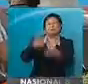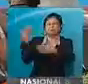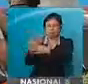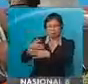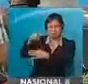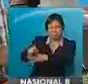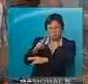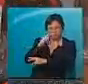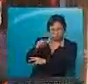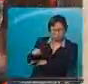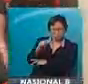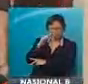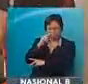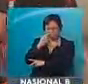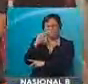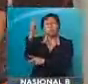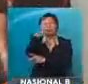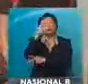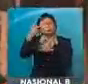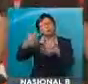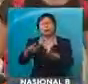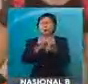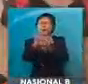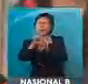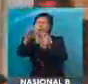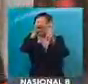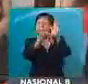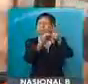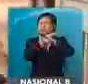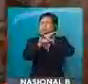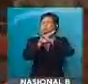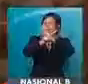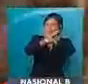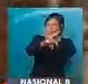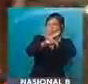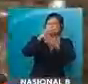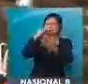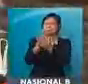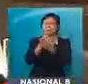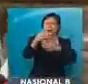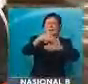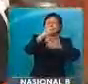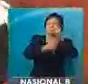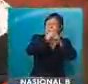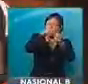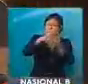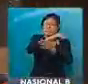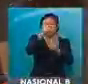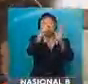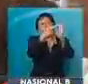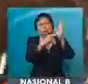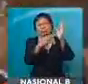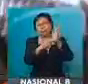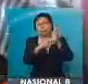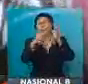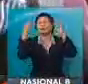perlu dipandang serius dan kerajaan telah meluluskan akta pencegahan keganasan pada awal tahun ini dan Rang undang-undang Majlis